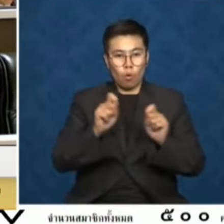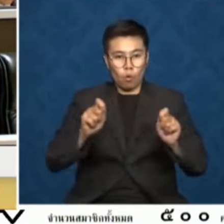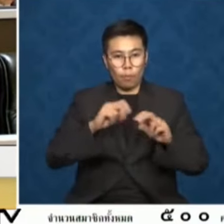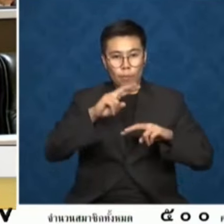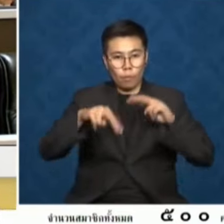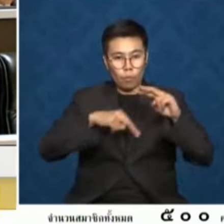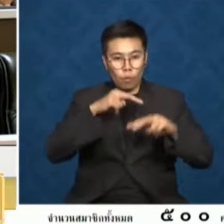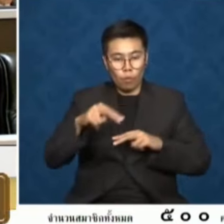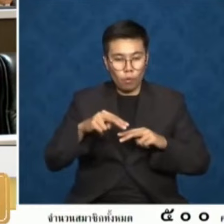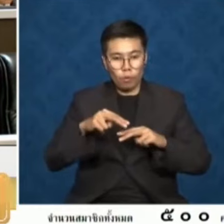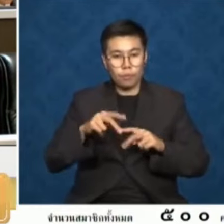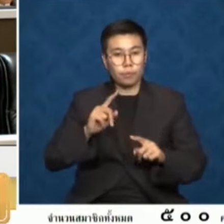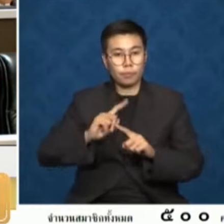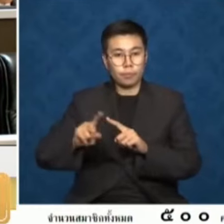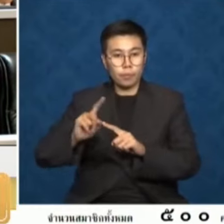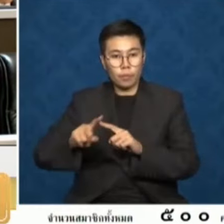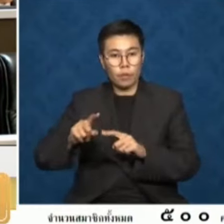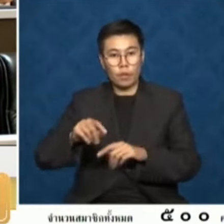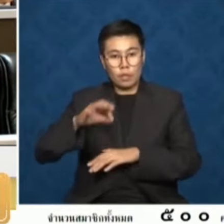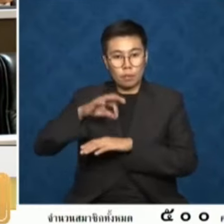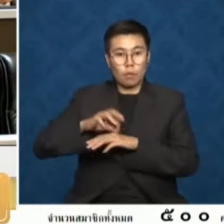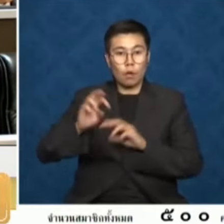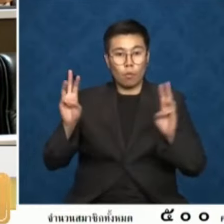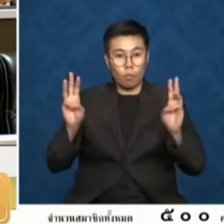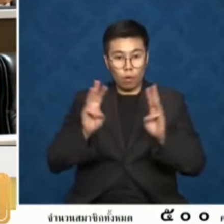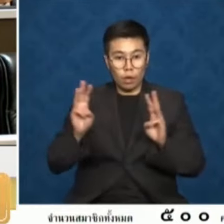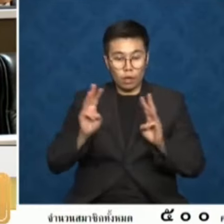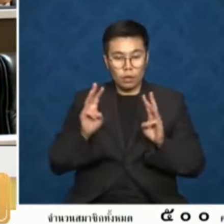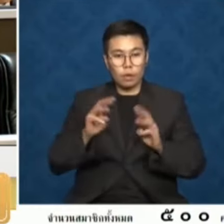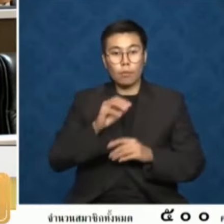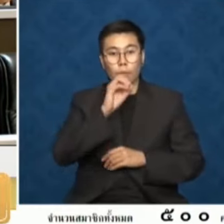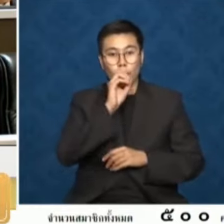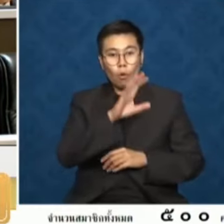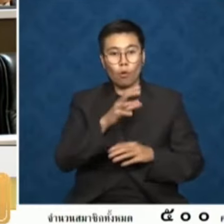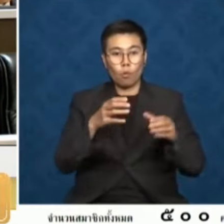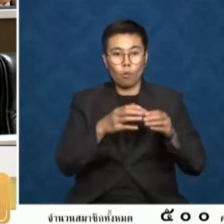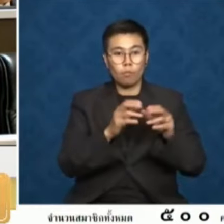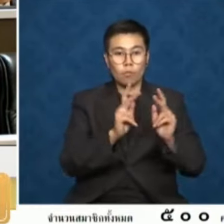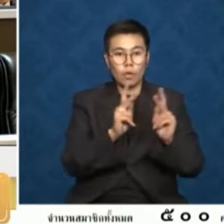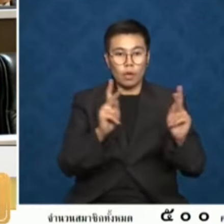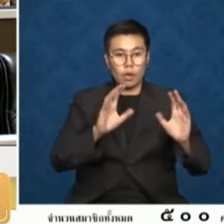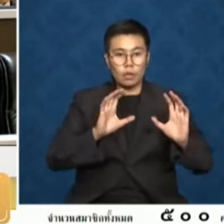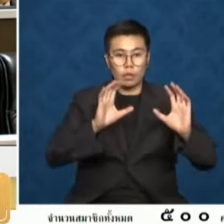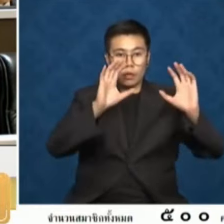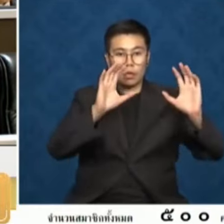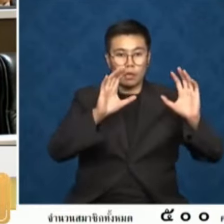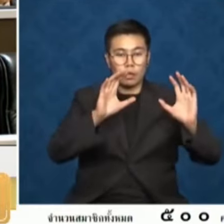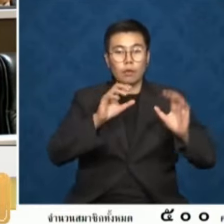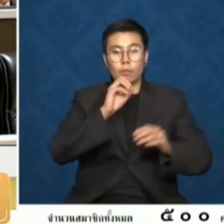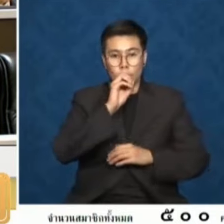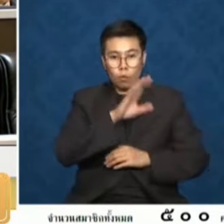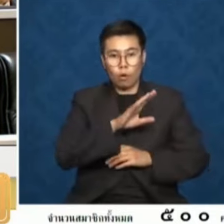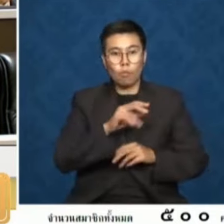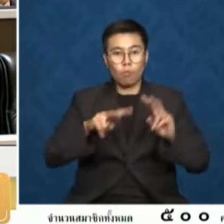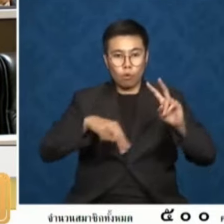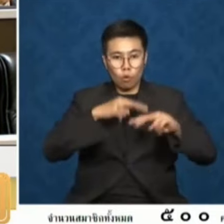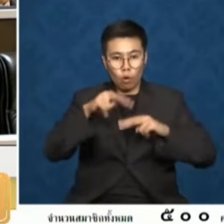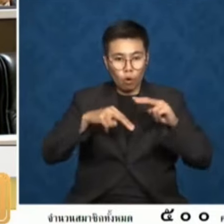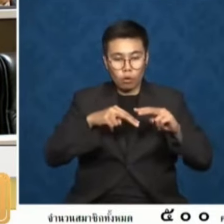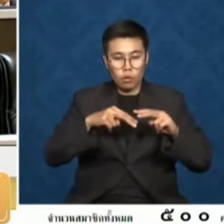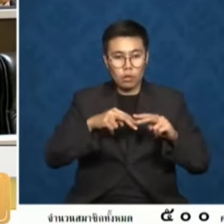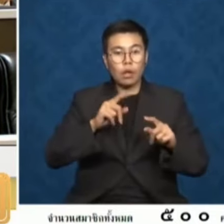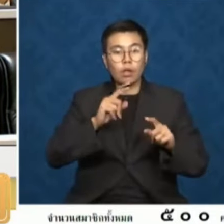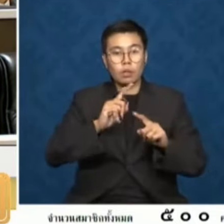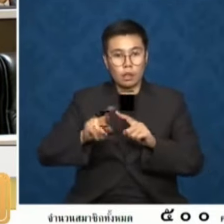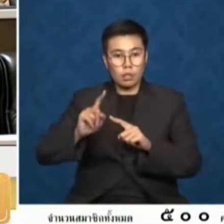ถิ่นใดๆที่ขาดบุคลากรสามารถแจ้งให้คณะกรรมการข้าราชการขององค์กรปกครองส่วนท้องถิ่นแต่ละประเ